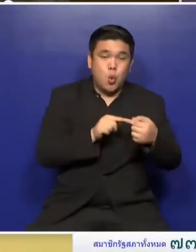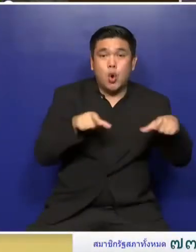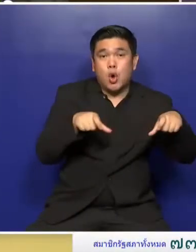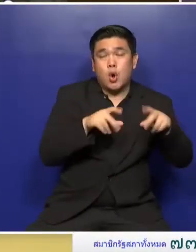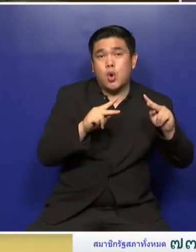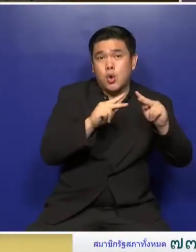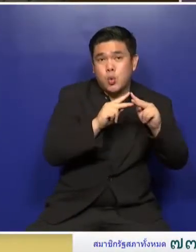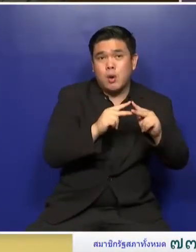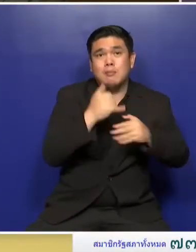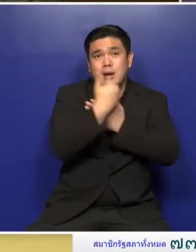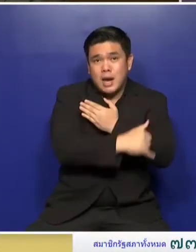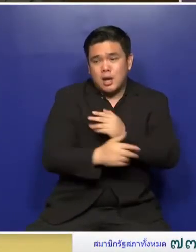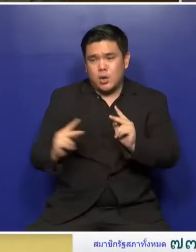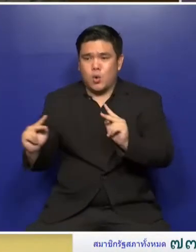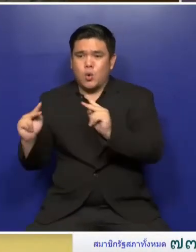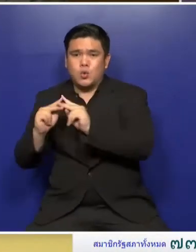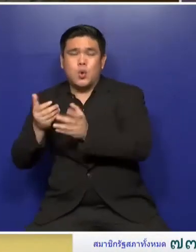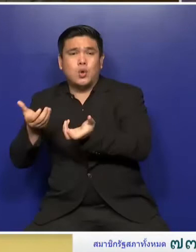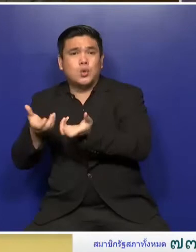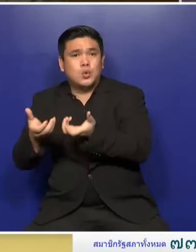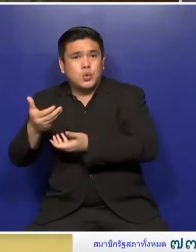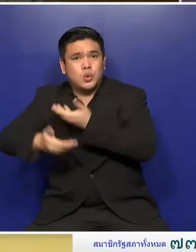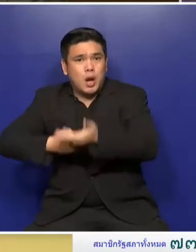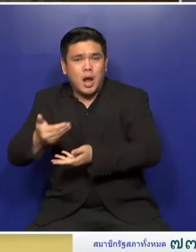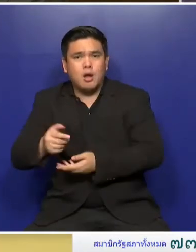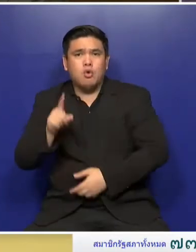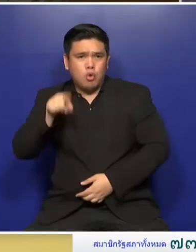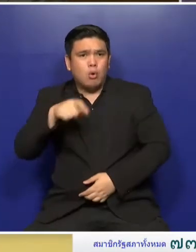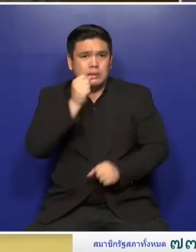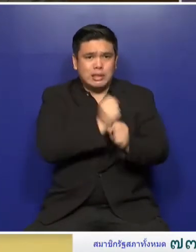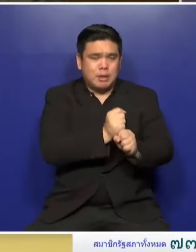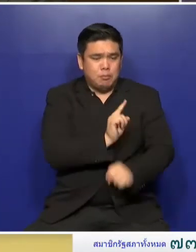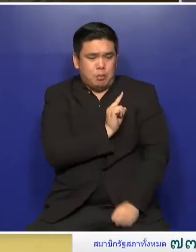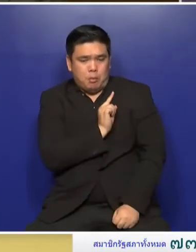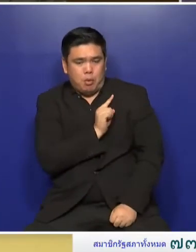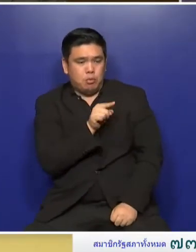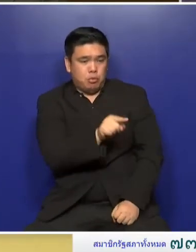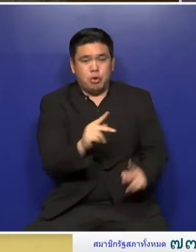ร JosephารคำทราคจรBro